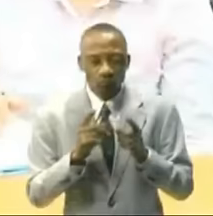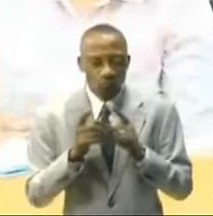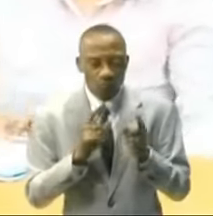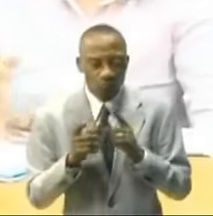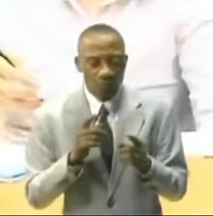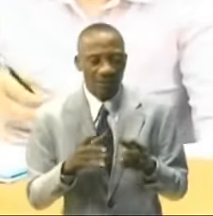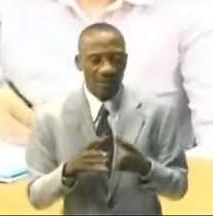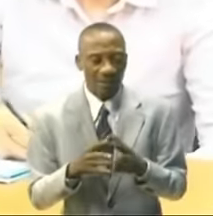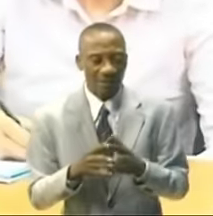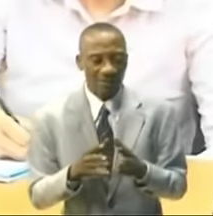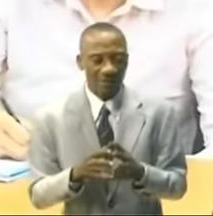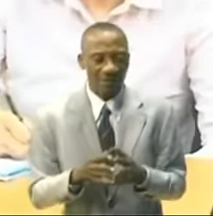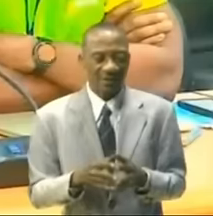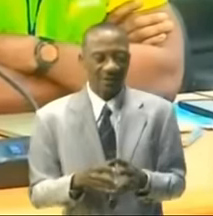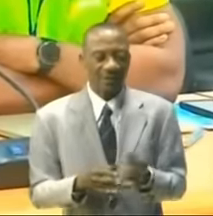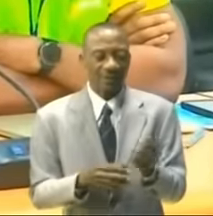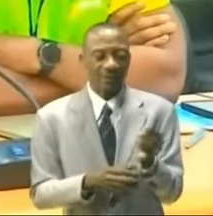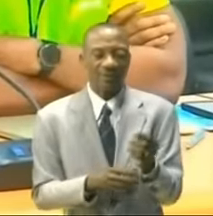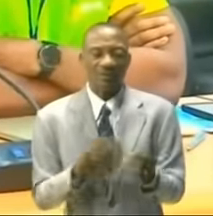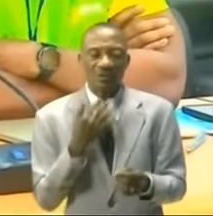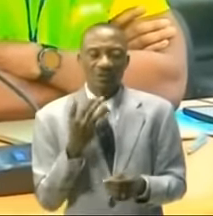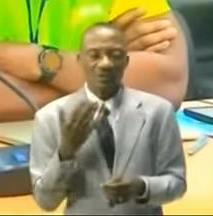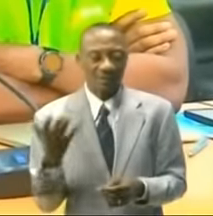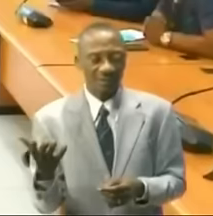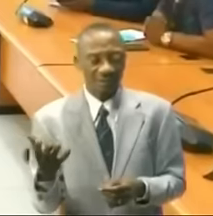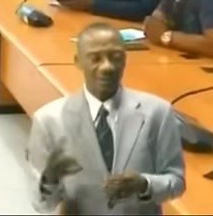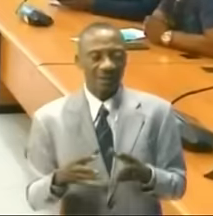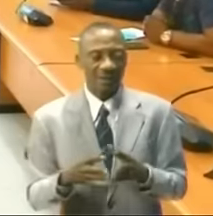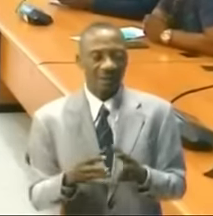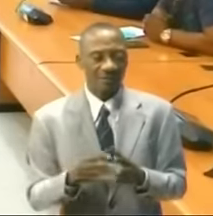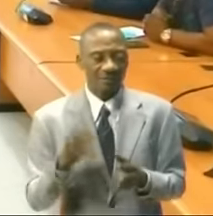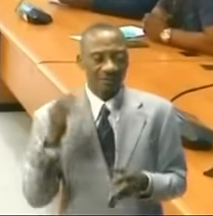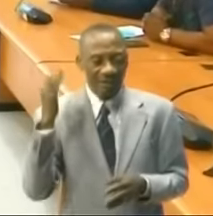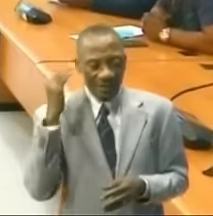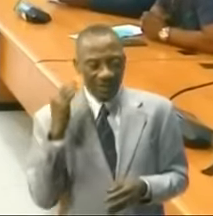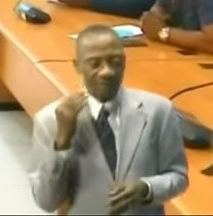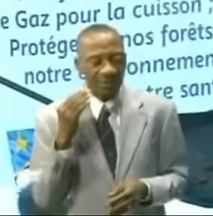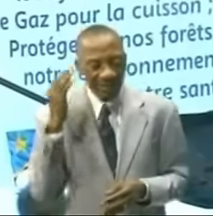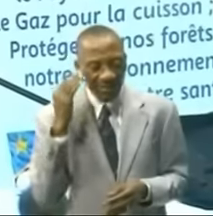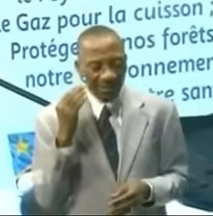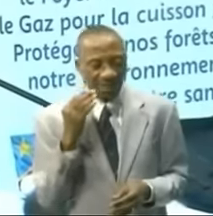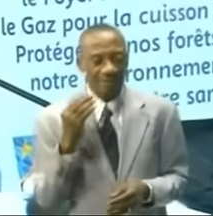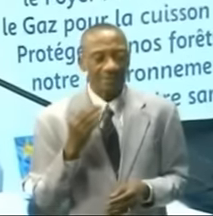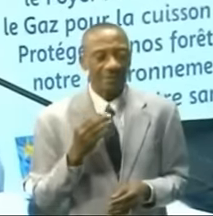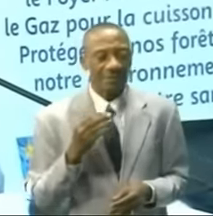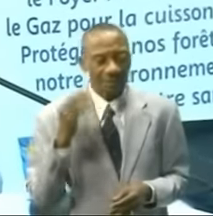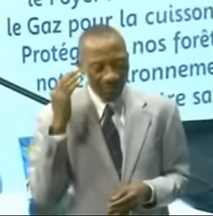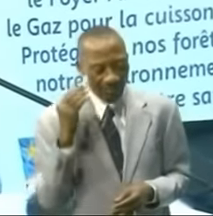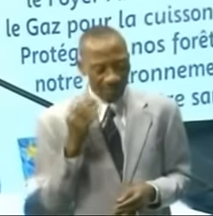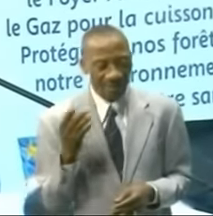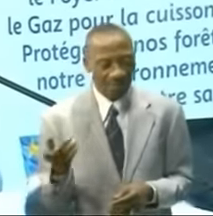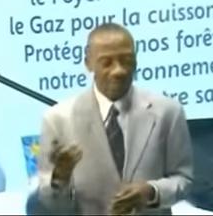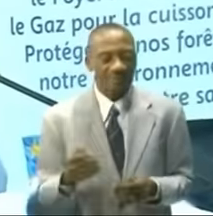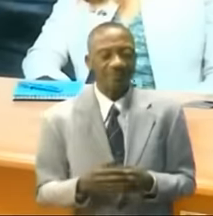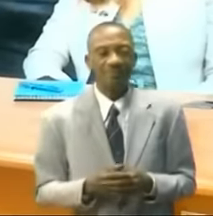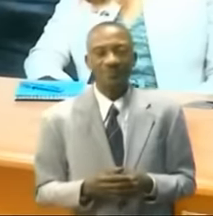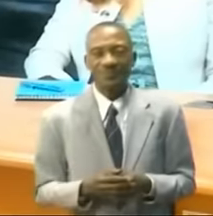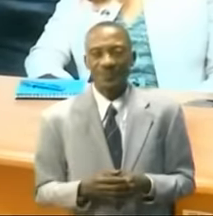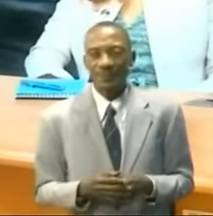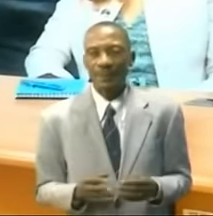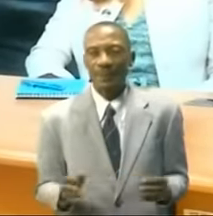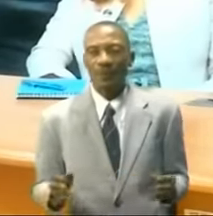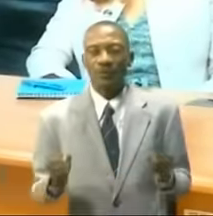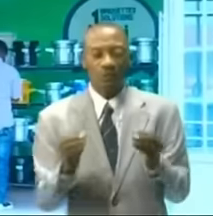fonds conduits par les ministres d'État britanniques en charge des questions africaines afin d'identifier les modèles technologiques